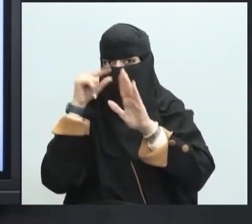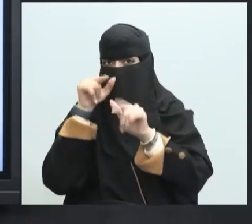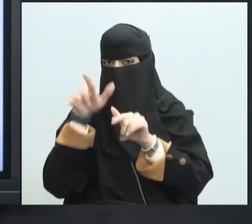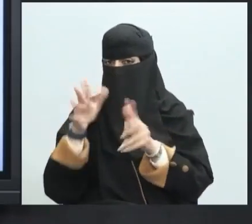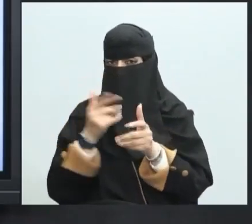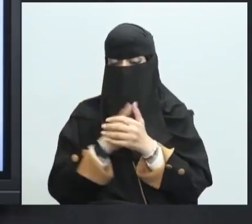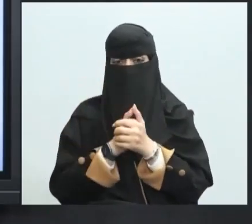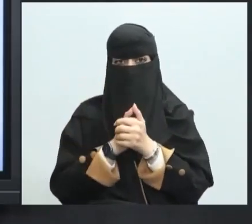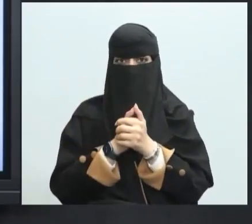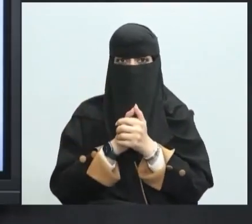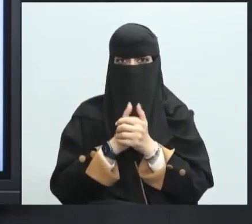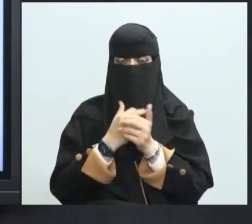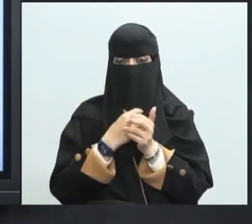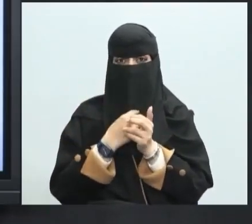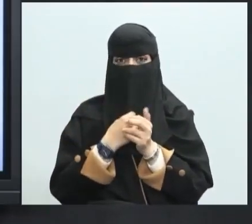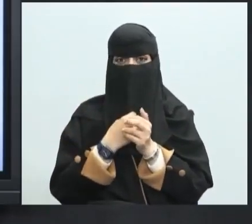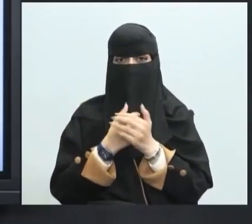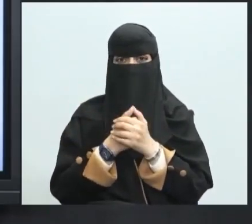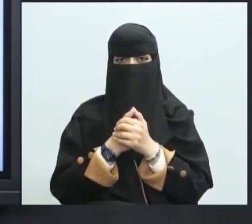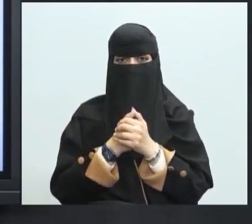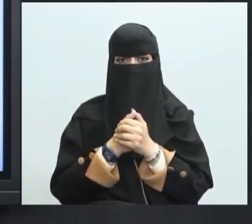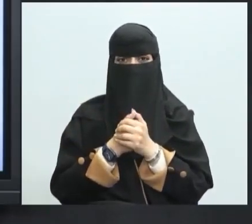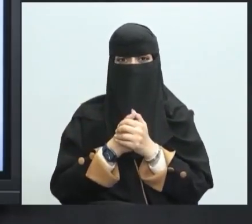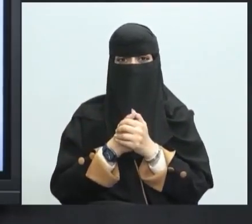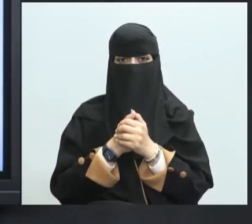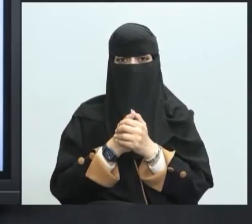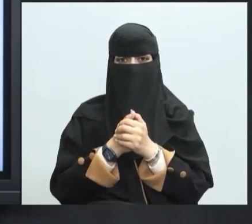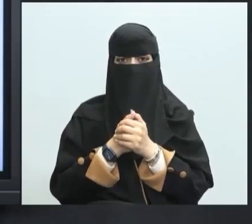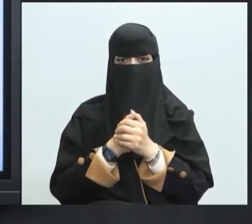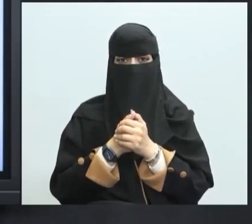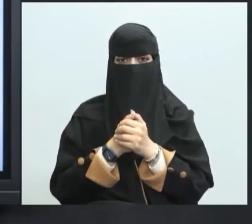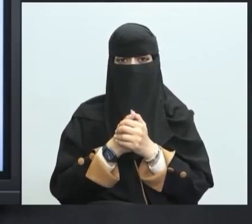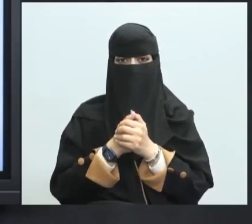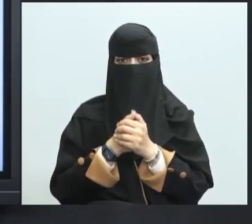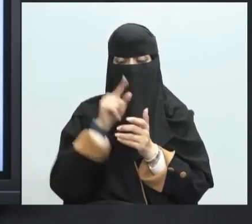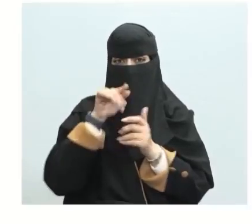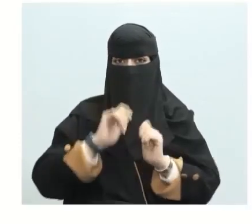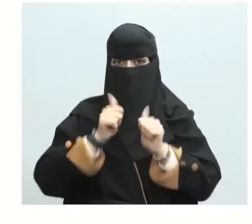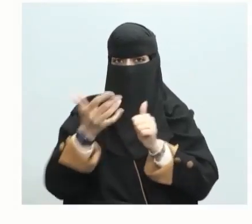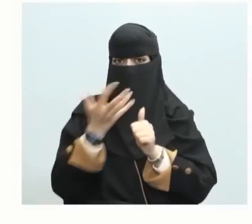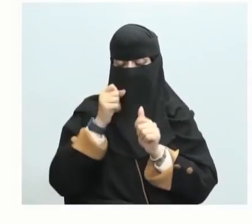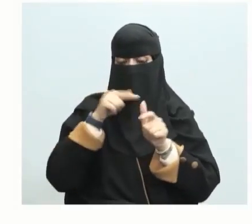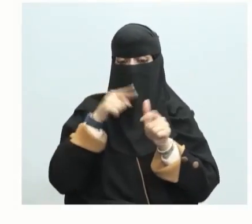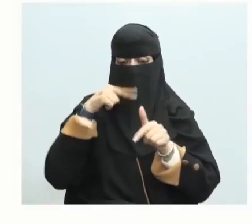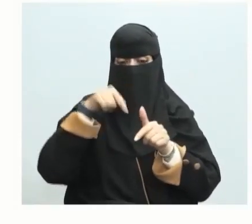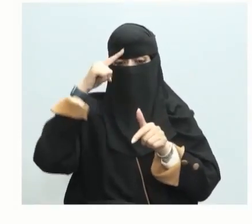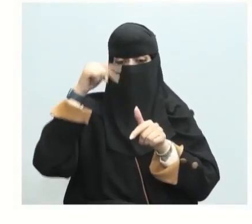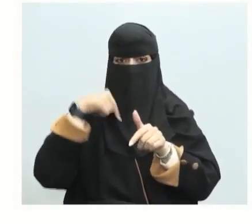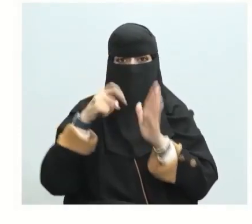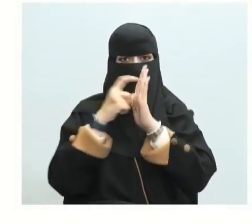الموضوع هو ادمان مثلا مواقع التواصل الاجتماعي بامكانك ان تاتي بجديد بامكاني ان اذكر